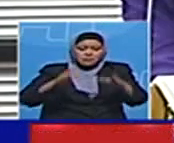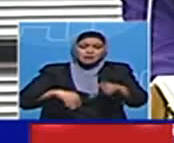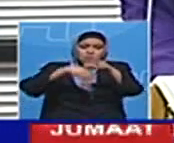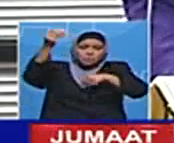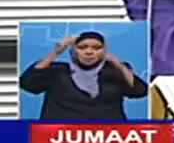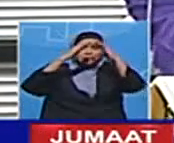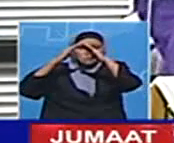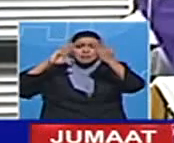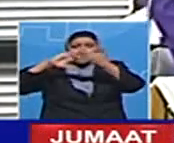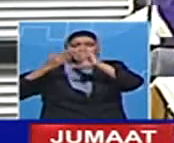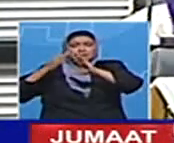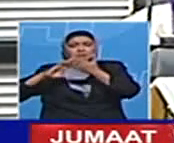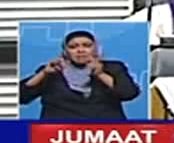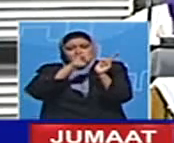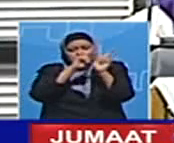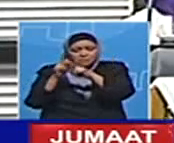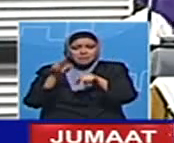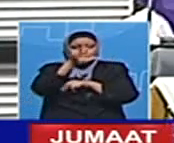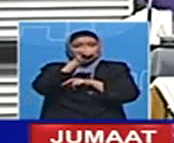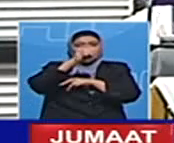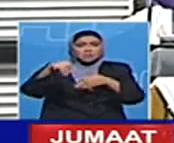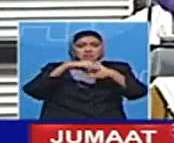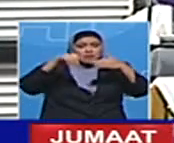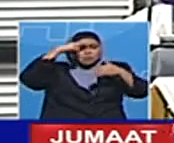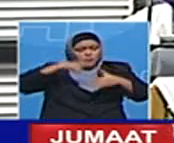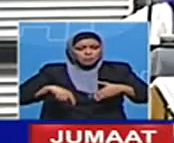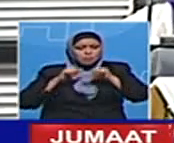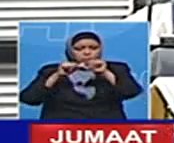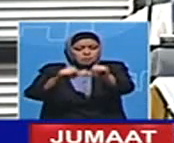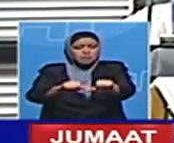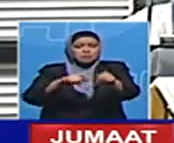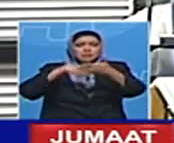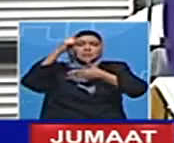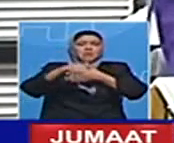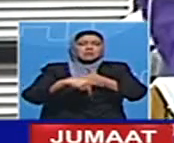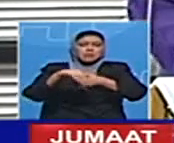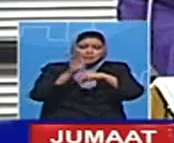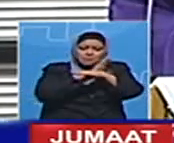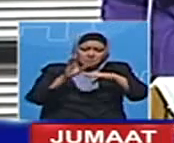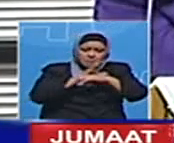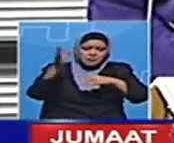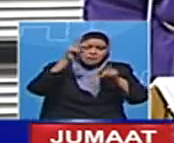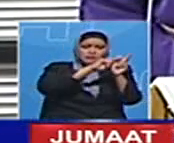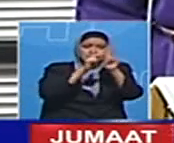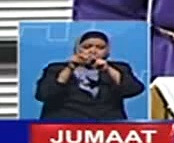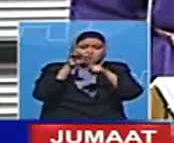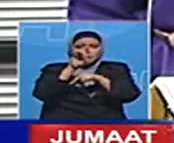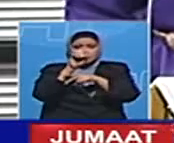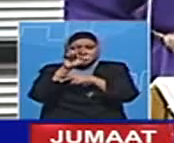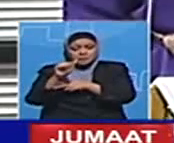komuniti Desa R juta untuk meneruskan program rural business challeng dan program